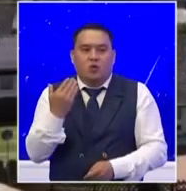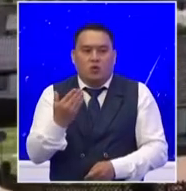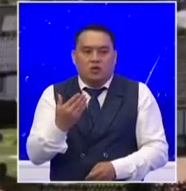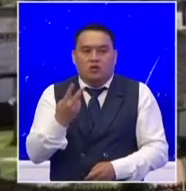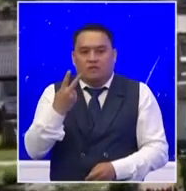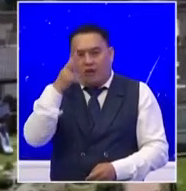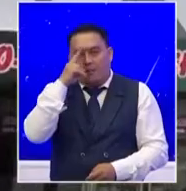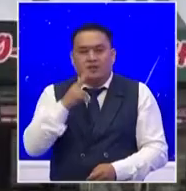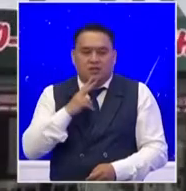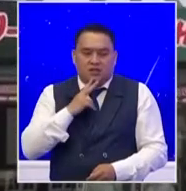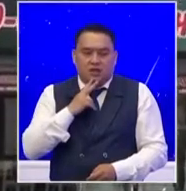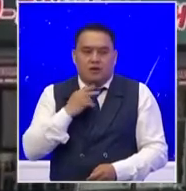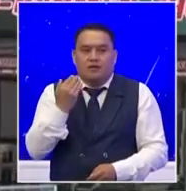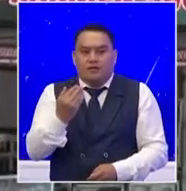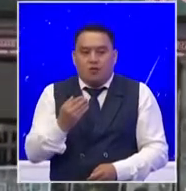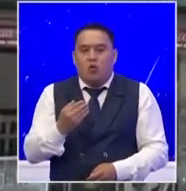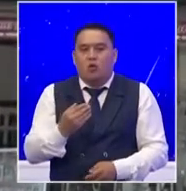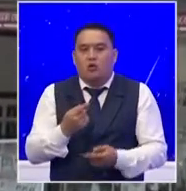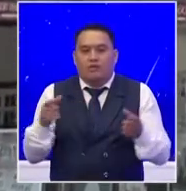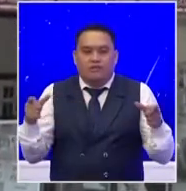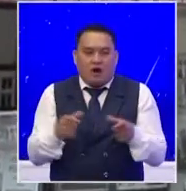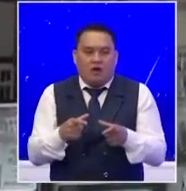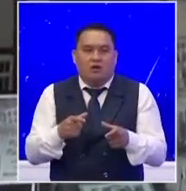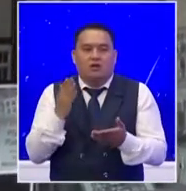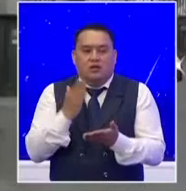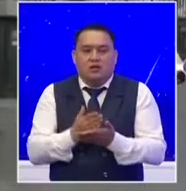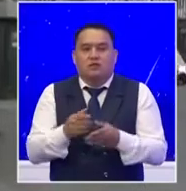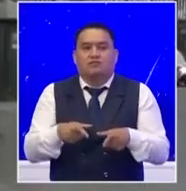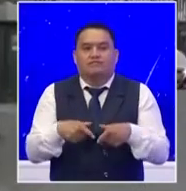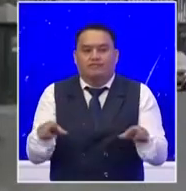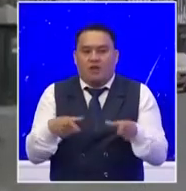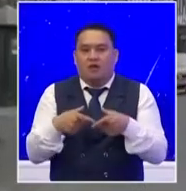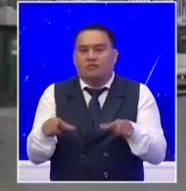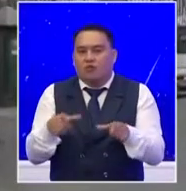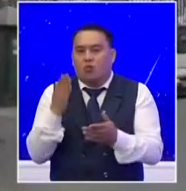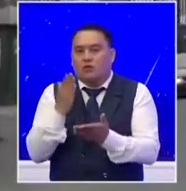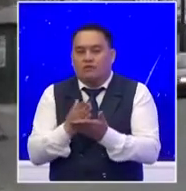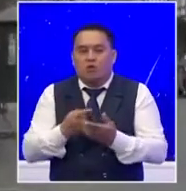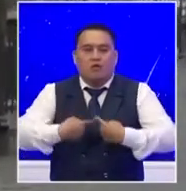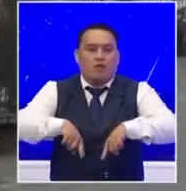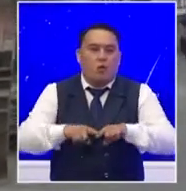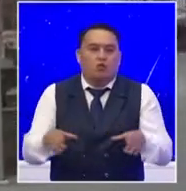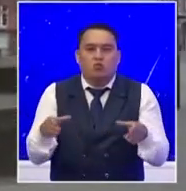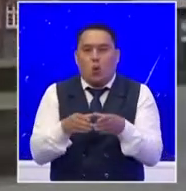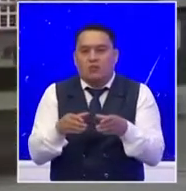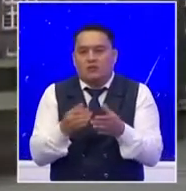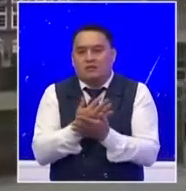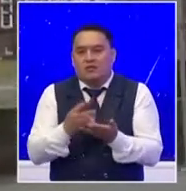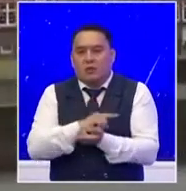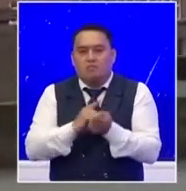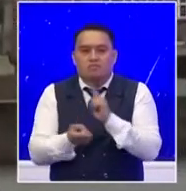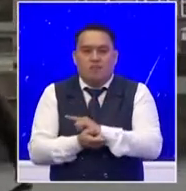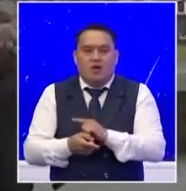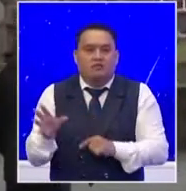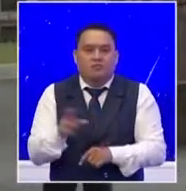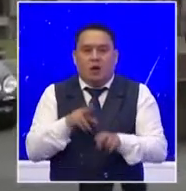всего 2 месяца назад. По ее словам, ряд ограничений уже снимается. График работы крупных компаний сейчас в несколько смен, с